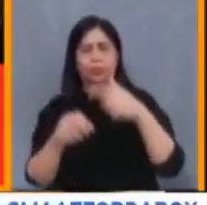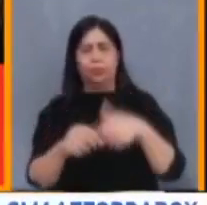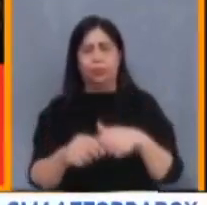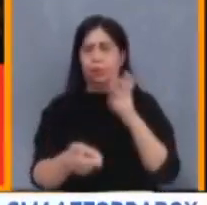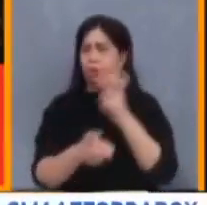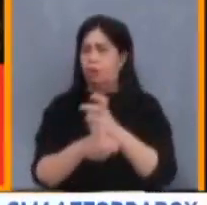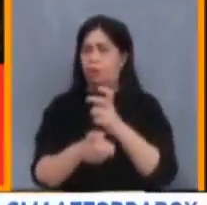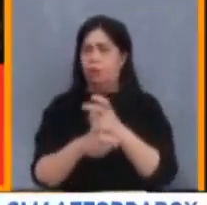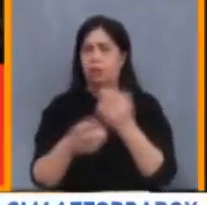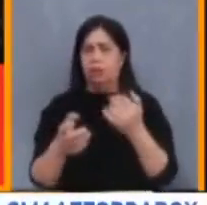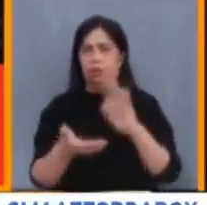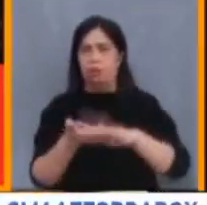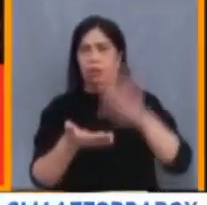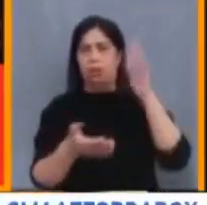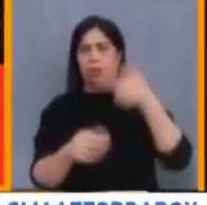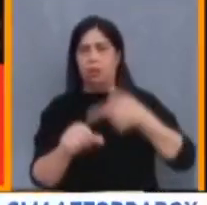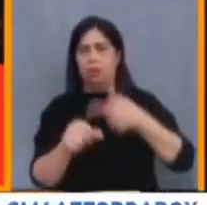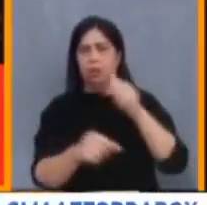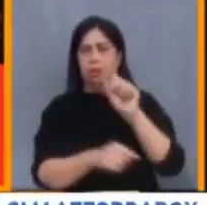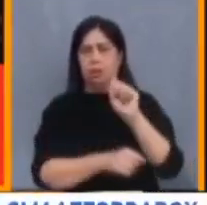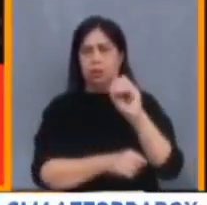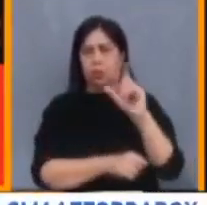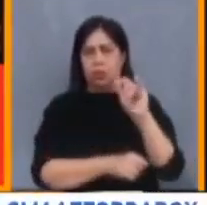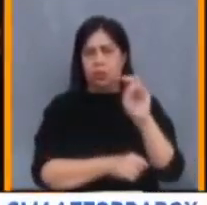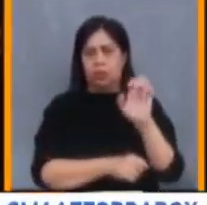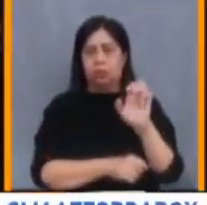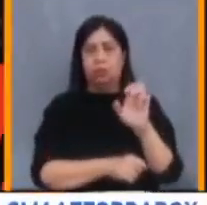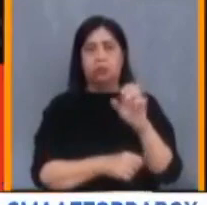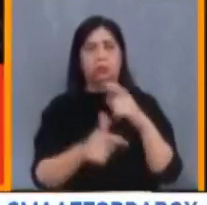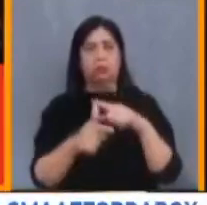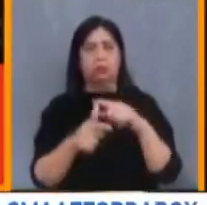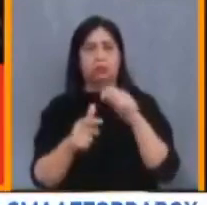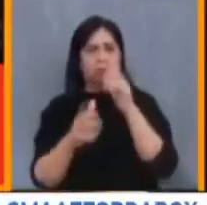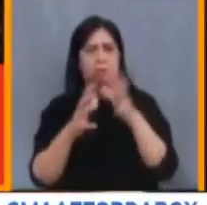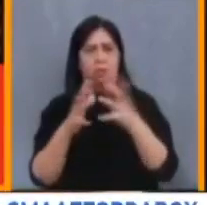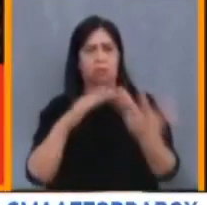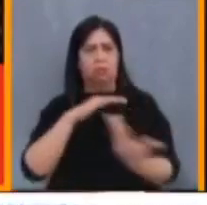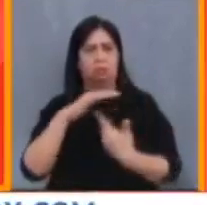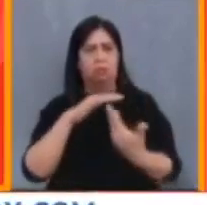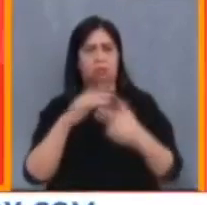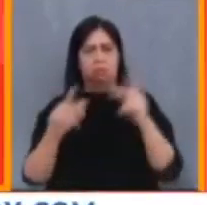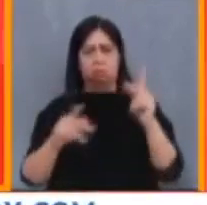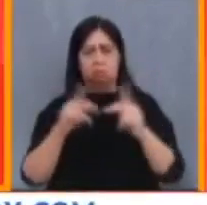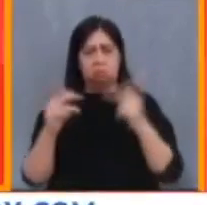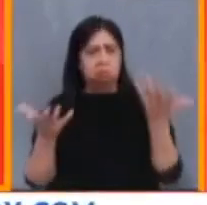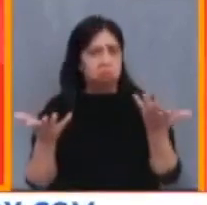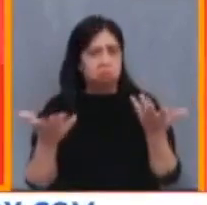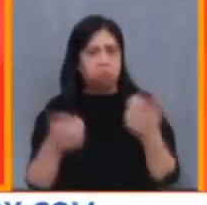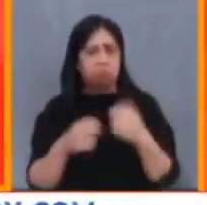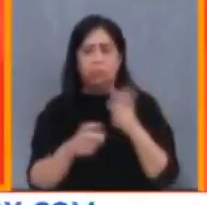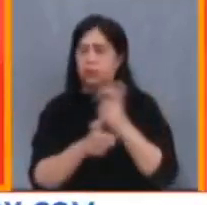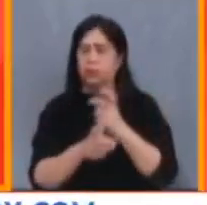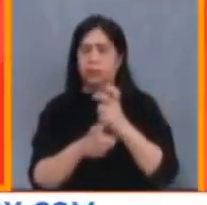gasolina. Tapos wala ka ano lumalabas sa mga tao. Hirap. Sunod na lang kung ano